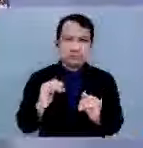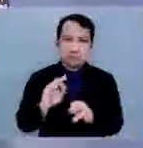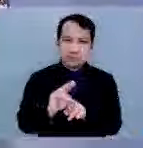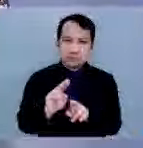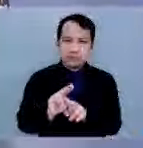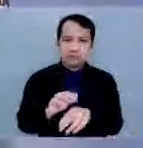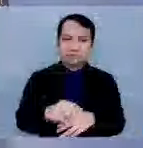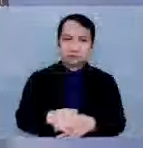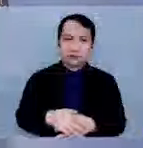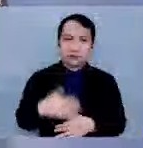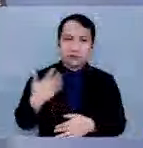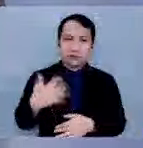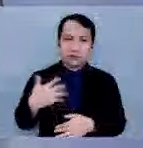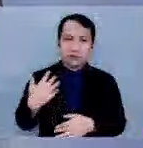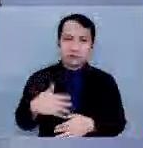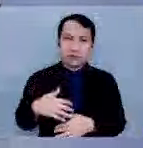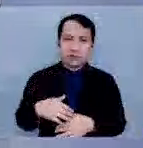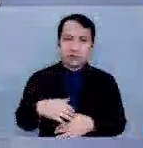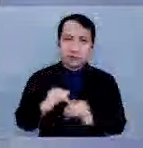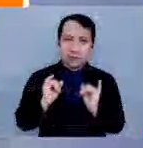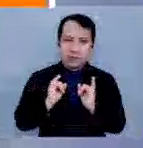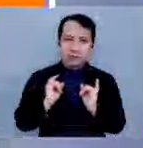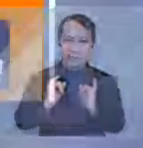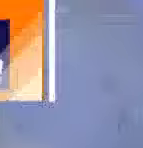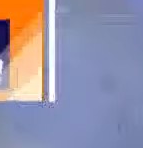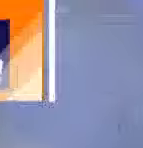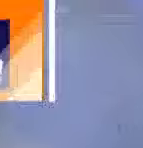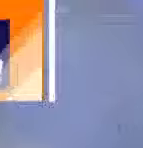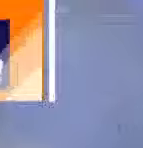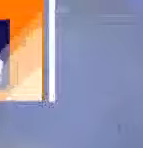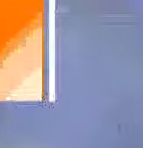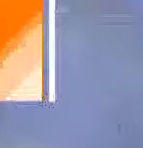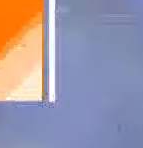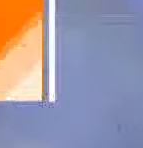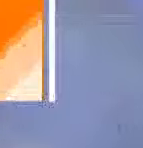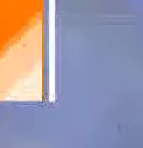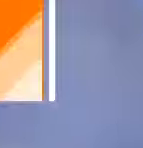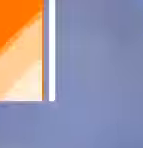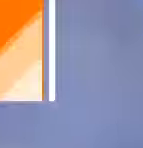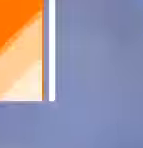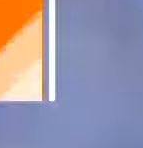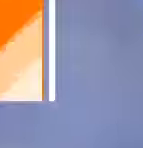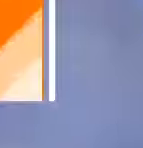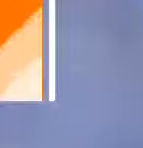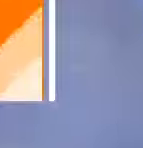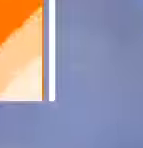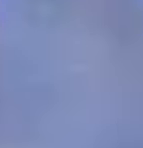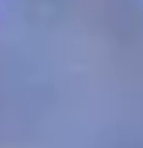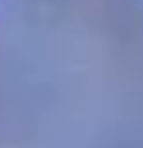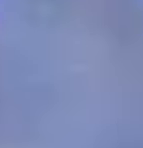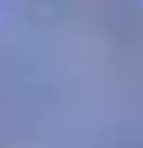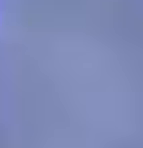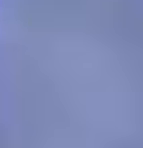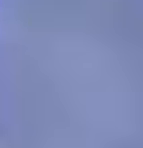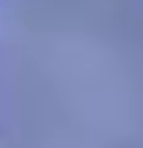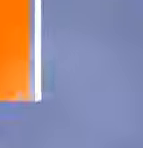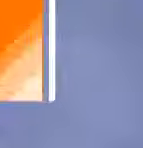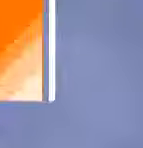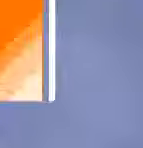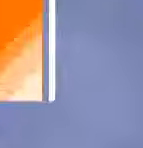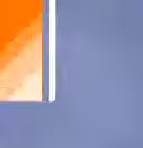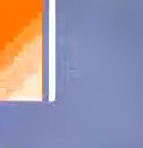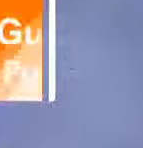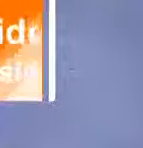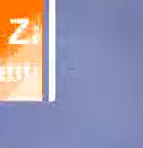Wow! Lamig. Parang snow, ano? Diba? Sana sa lahat. Sana all yung hangin. Makarating sa